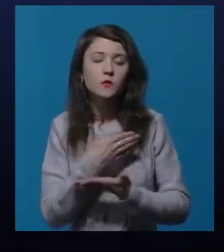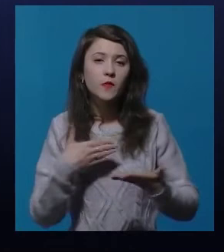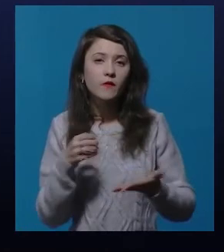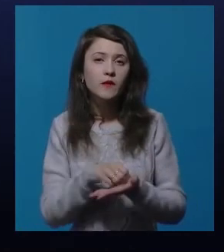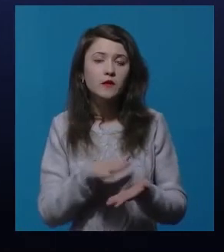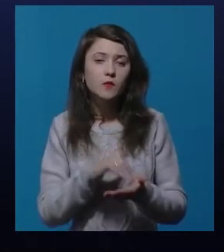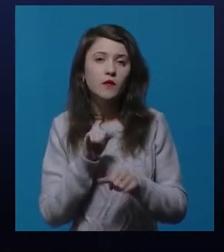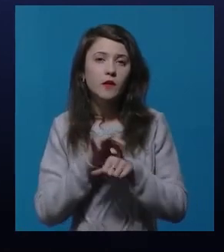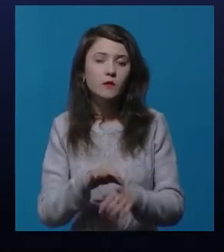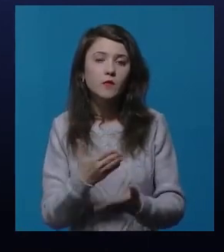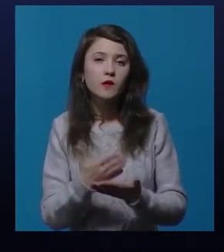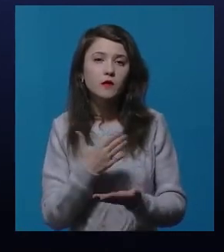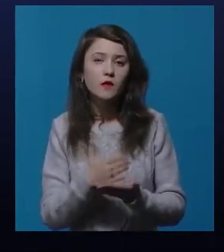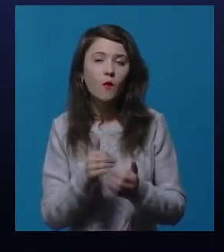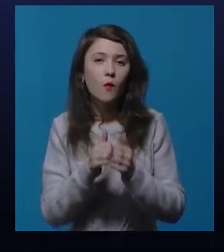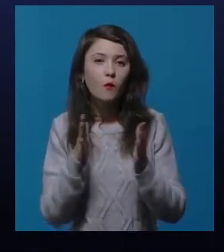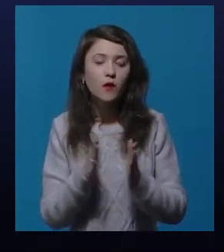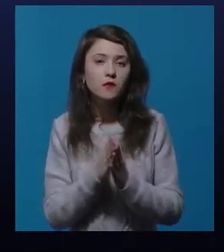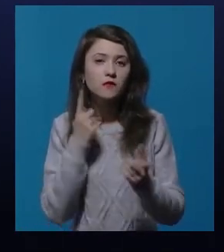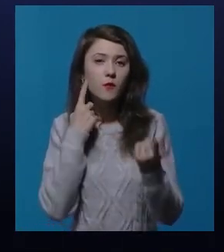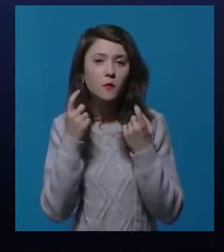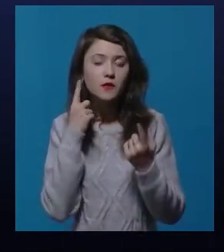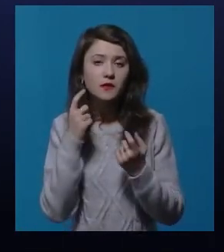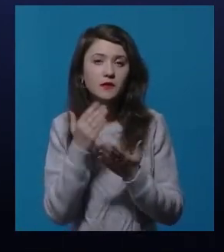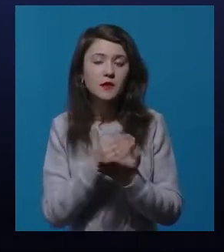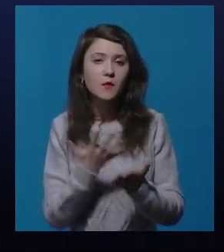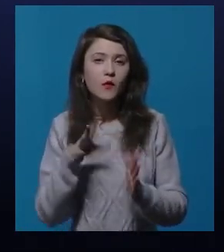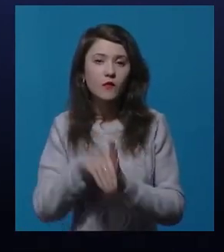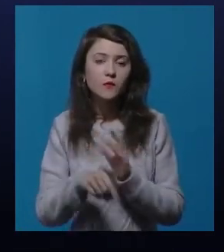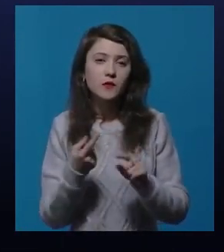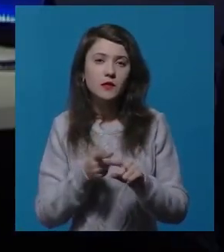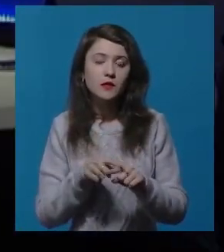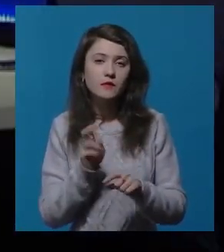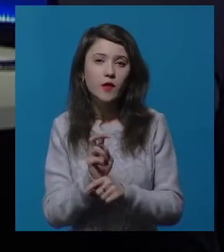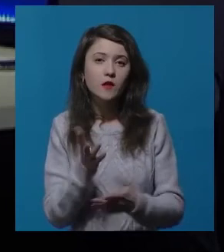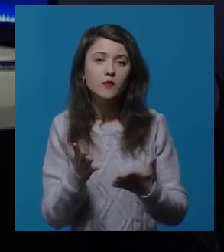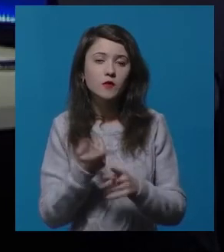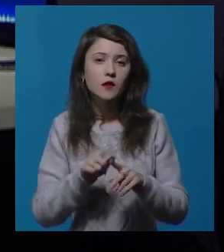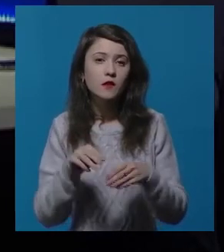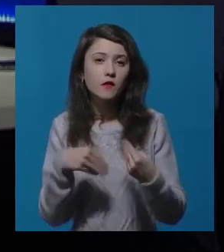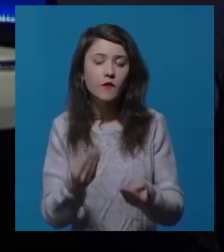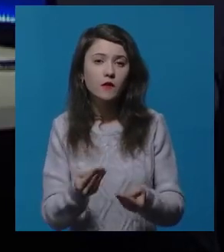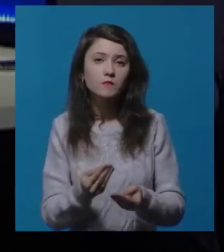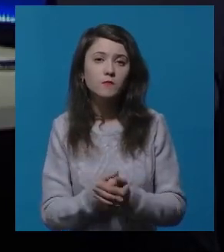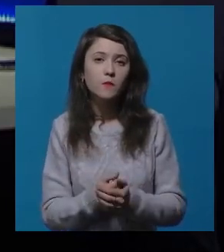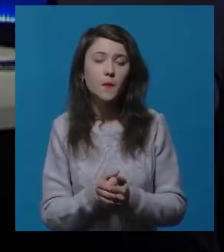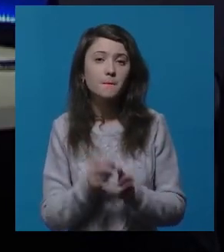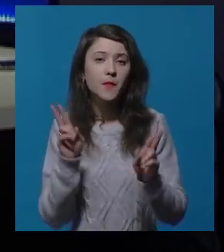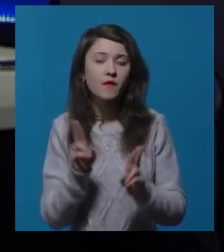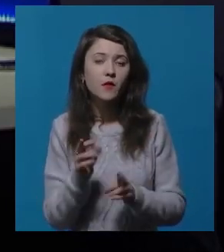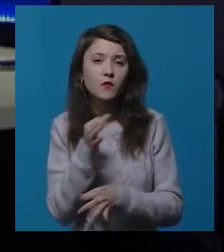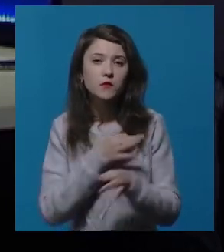ведемо, наприклад, у нас є комплексна інформаційно-аналітична система, в яку вносяться ці звернення. Якщо це надавалась навіть правова консультація, вона все